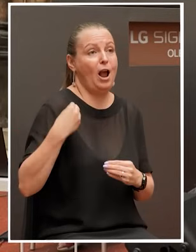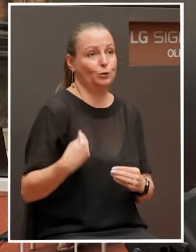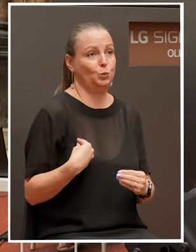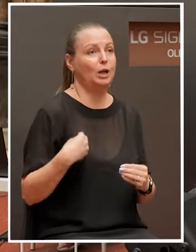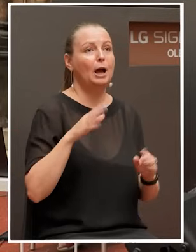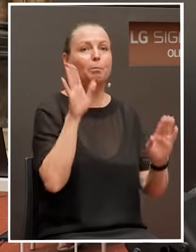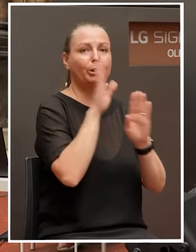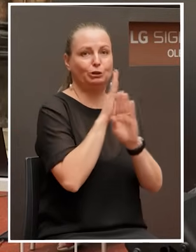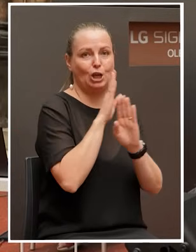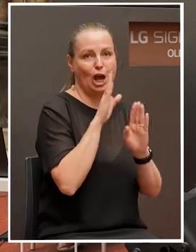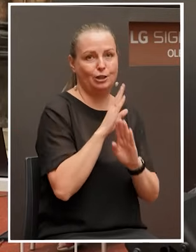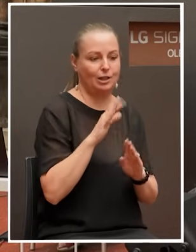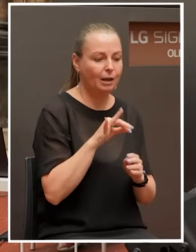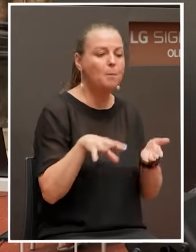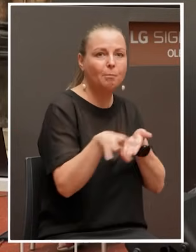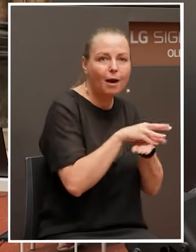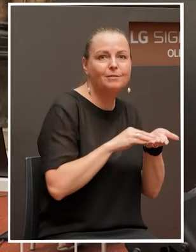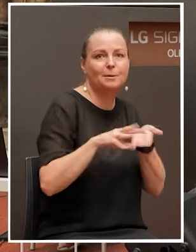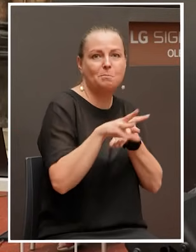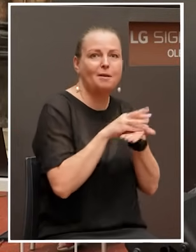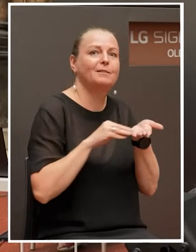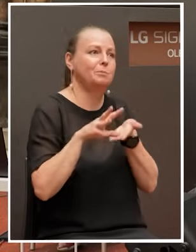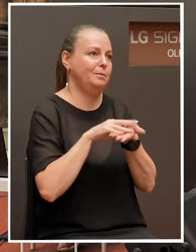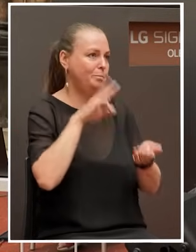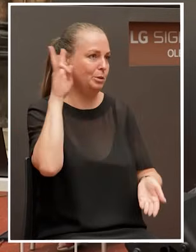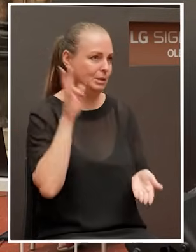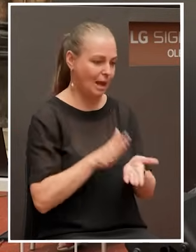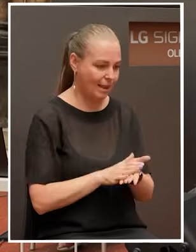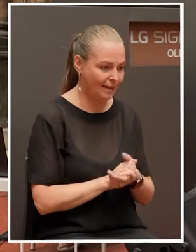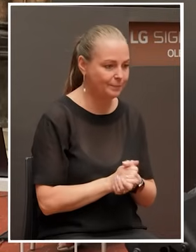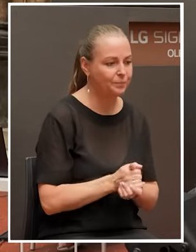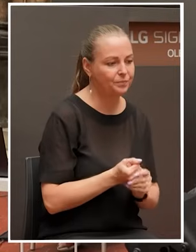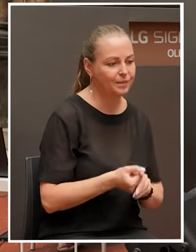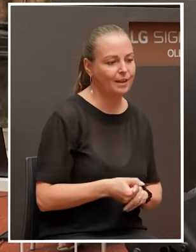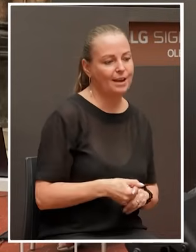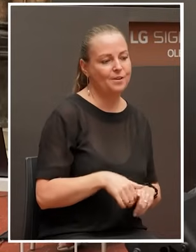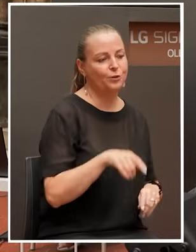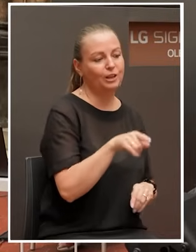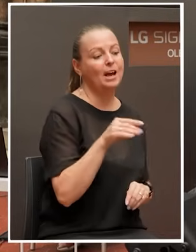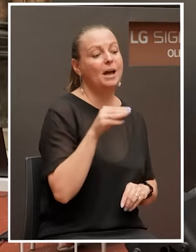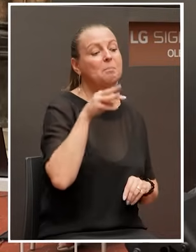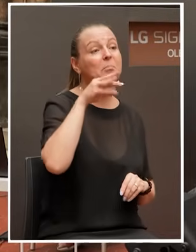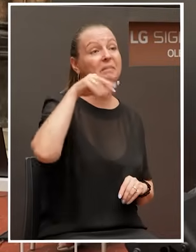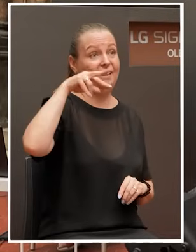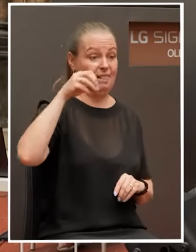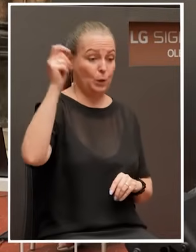повторяется постоянно. Вот, опять же, упомянутый уже Милле, и здесь вы